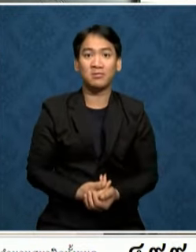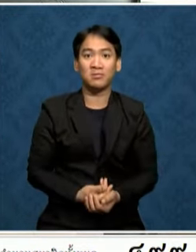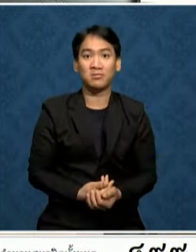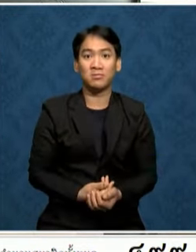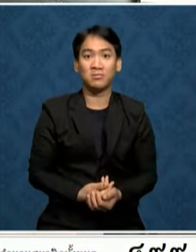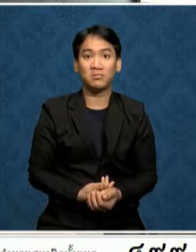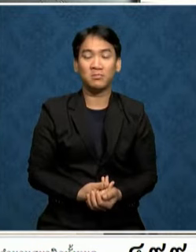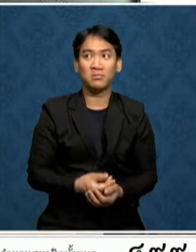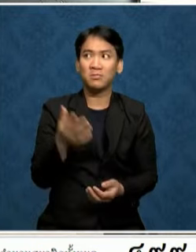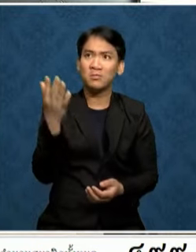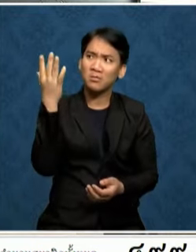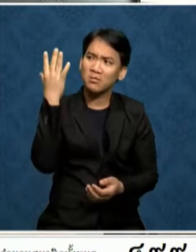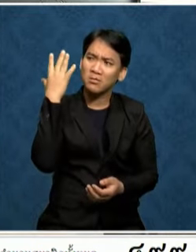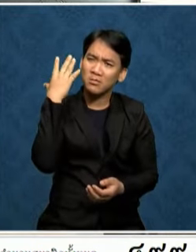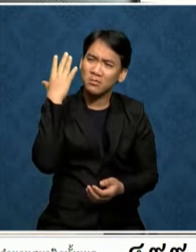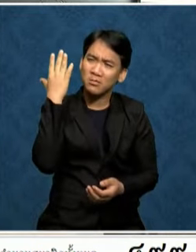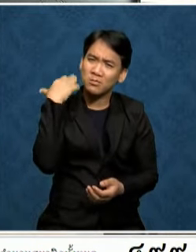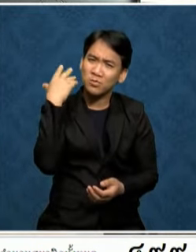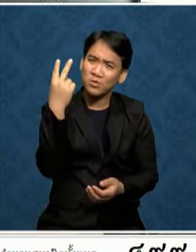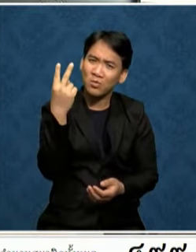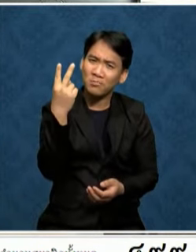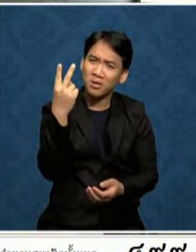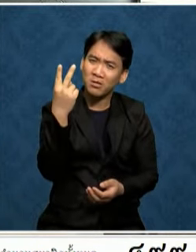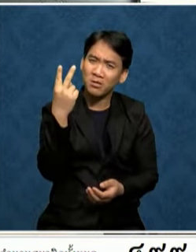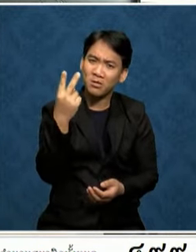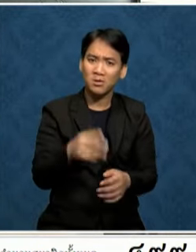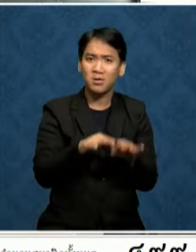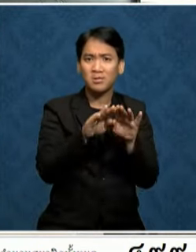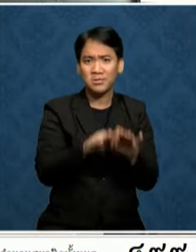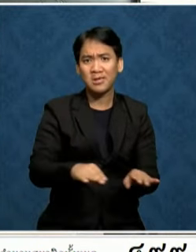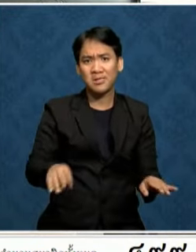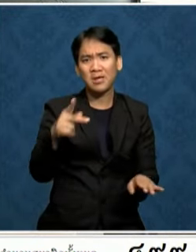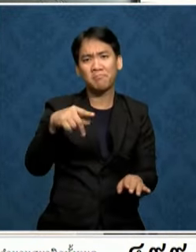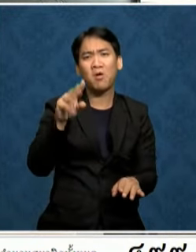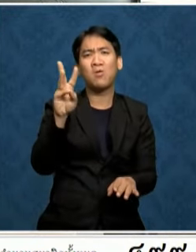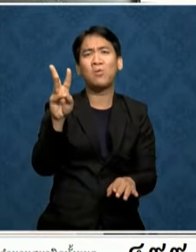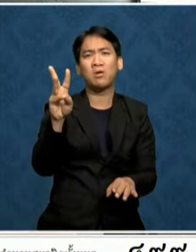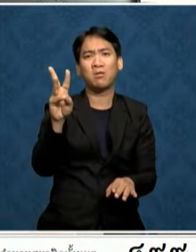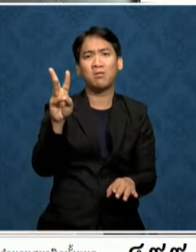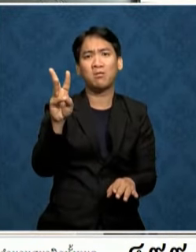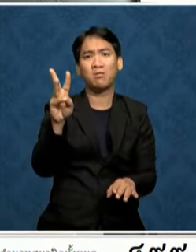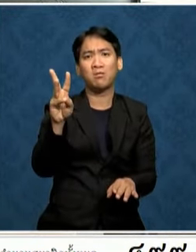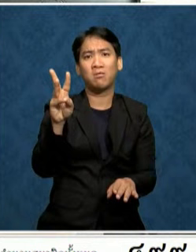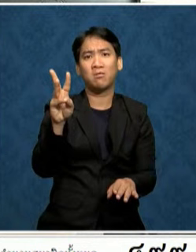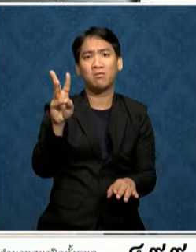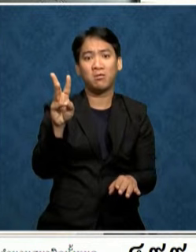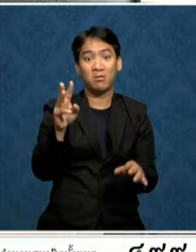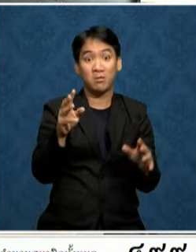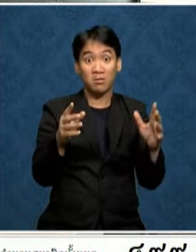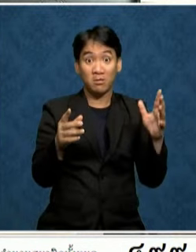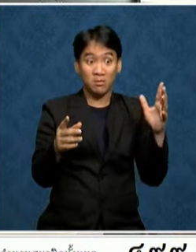6อายุ 12ปีถูกเลี้ยงคิ้ว 11คนน่ะครับผมไม่เห็นด้วยที่จะต้องให้ผ่าน